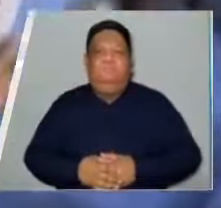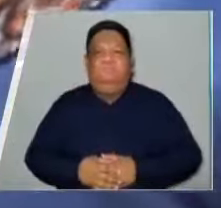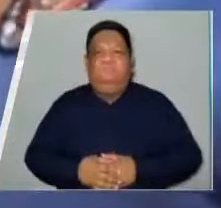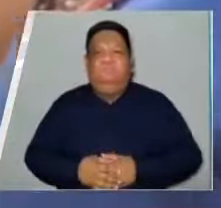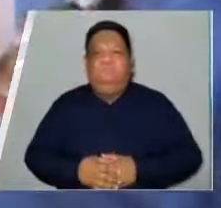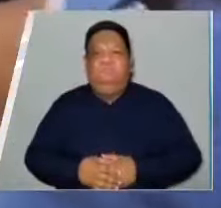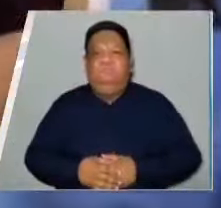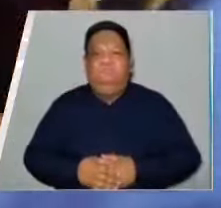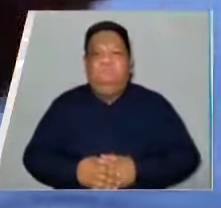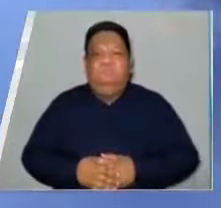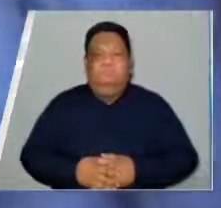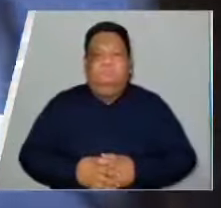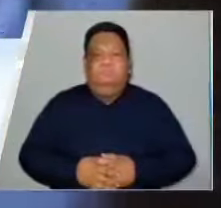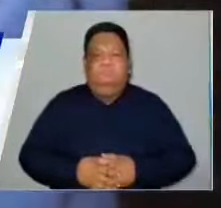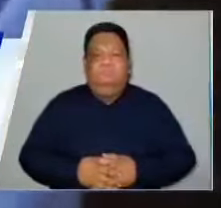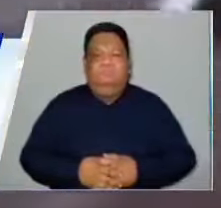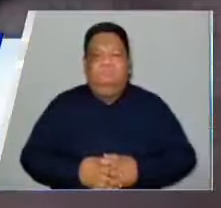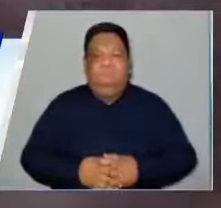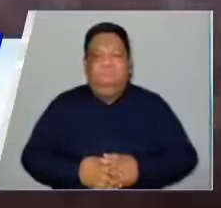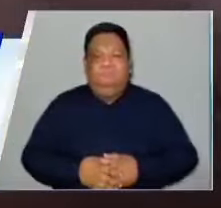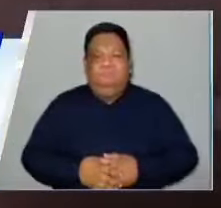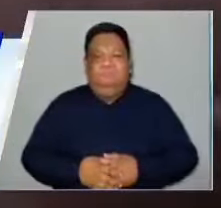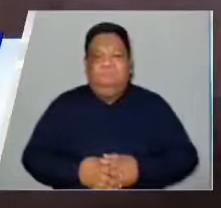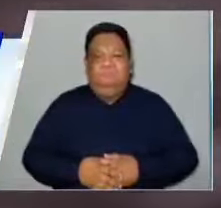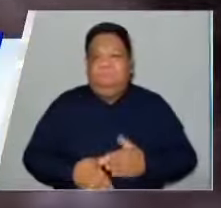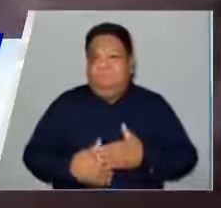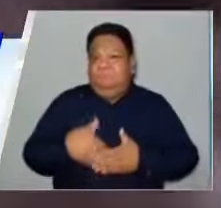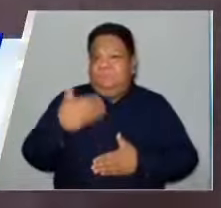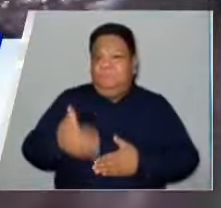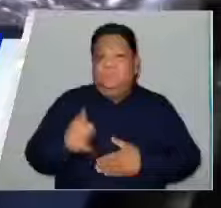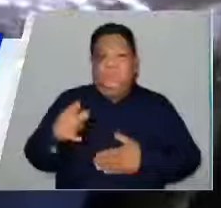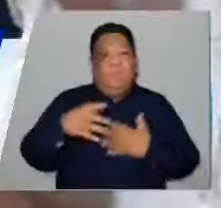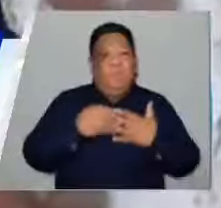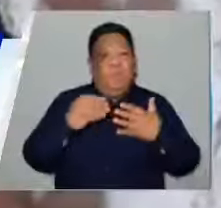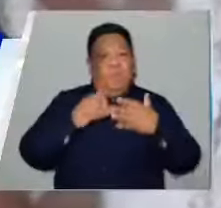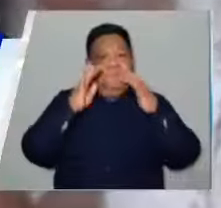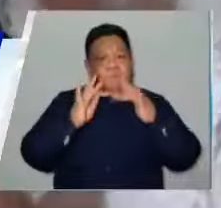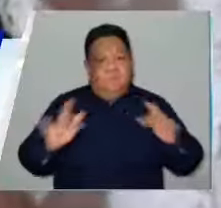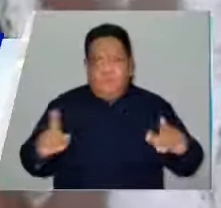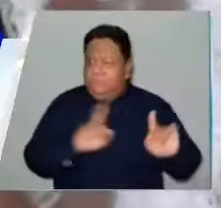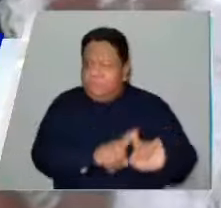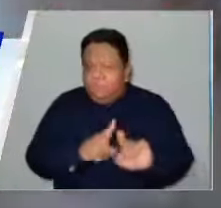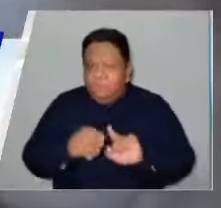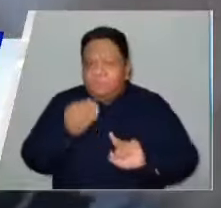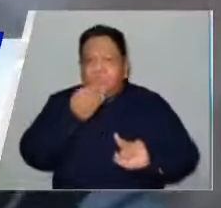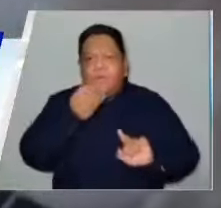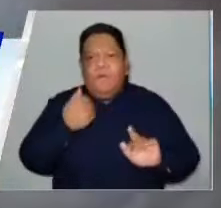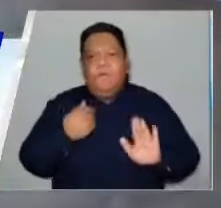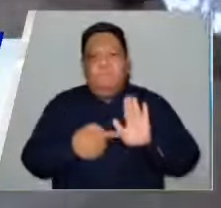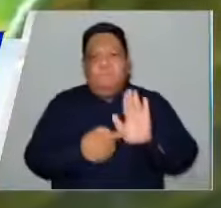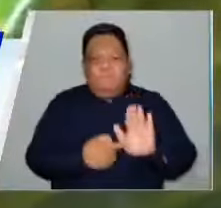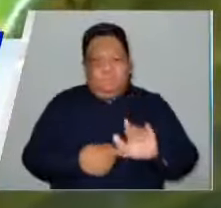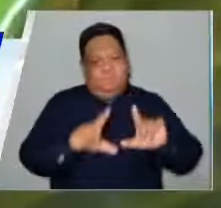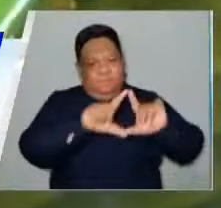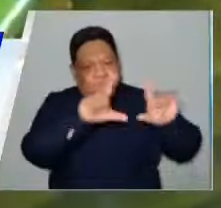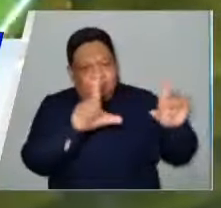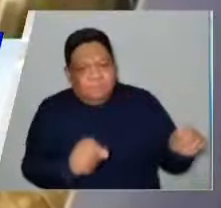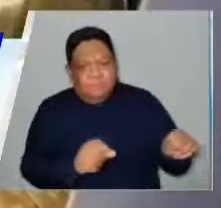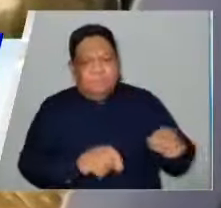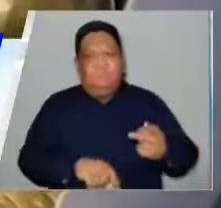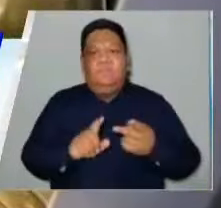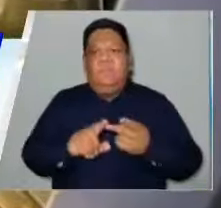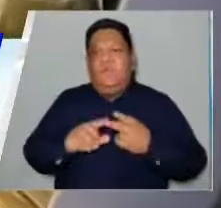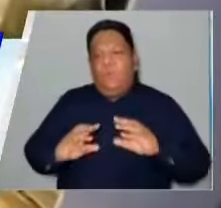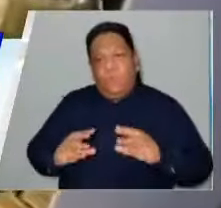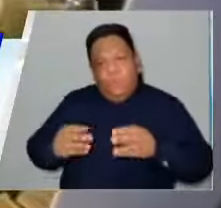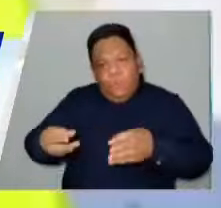ibinida rin sa malunggay Festival ang iba't ibang pagkain gawa rin sa malunggay mula sa empanada fresh lumpia ukoy